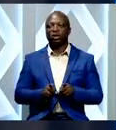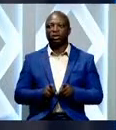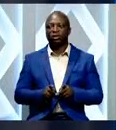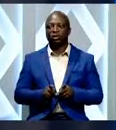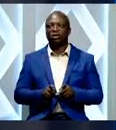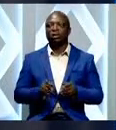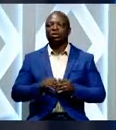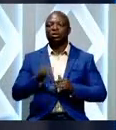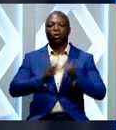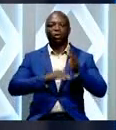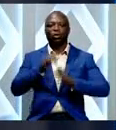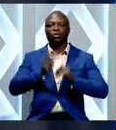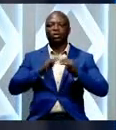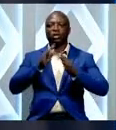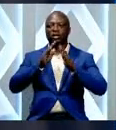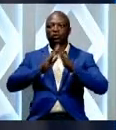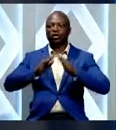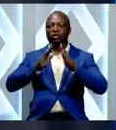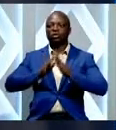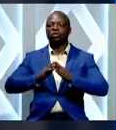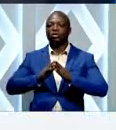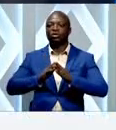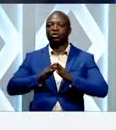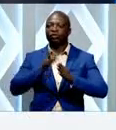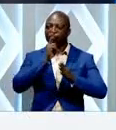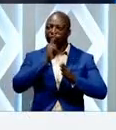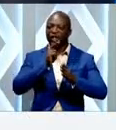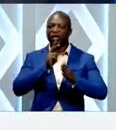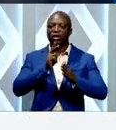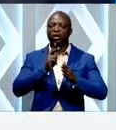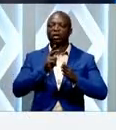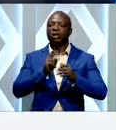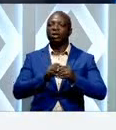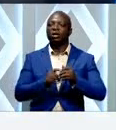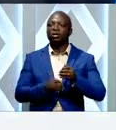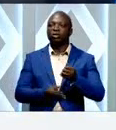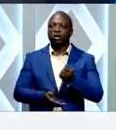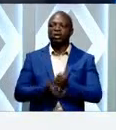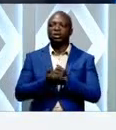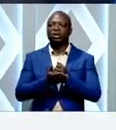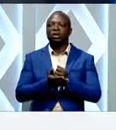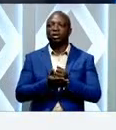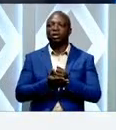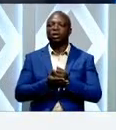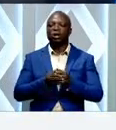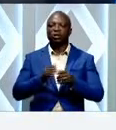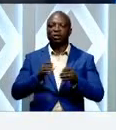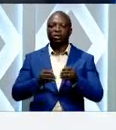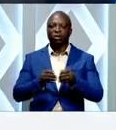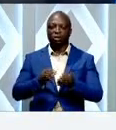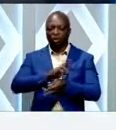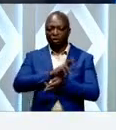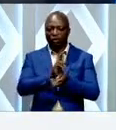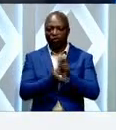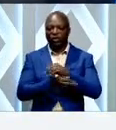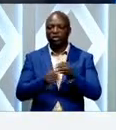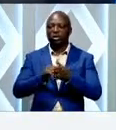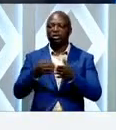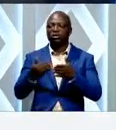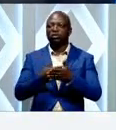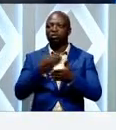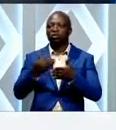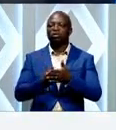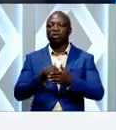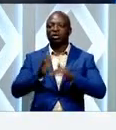de construire des infrastructures vertes et de verdir les infrastructures existantes. L'Afrique dispose